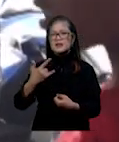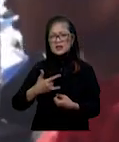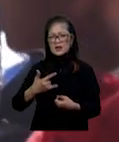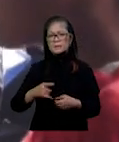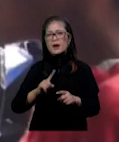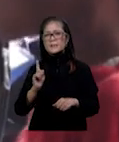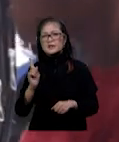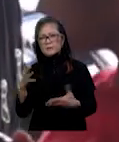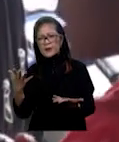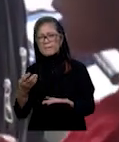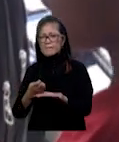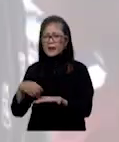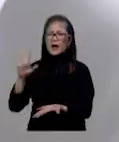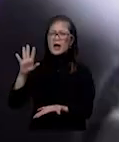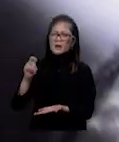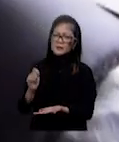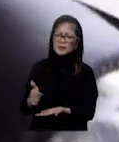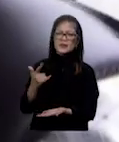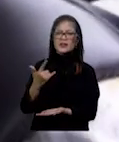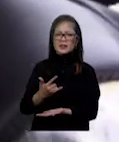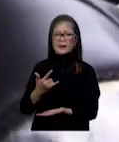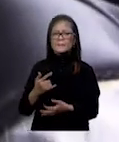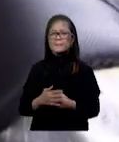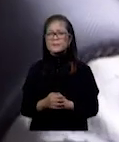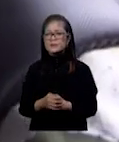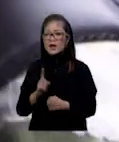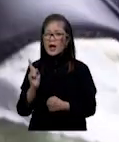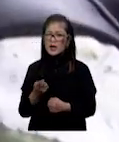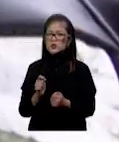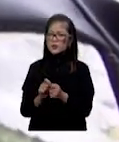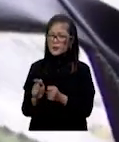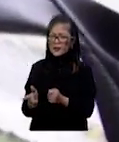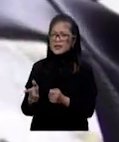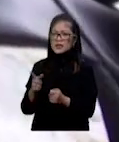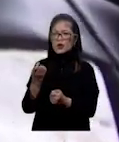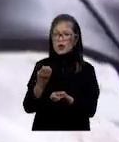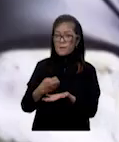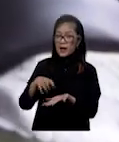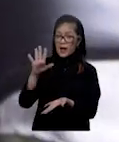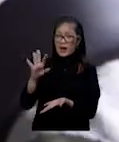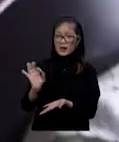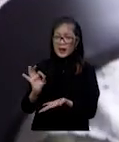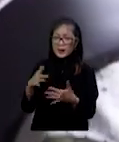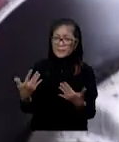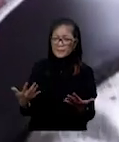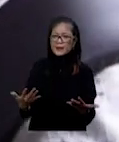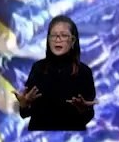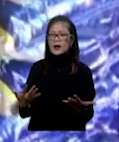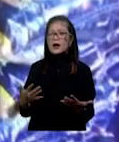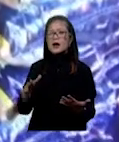keluarganya. Masih ada yang dibeli. Ya mahal. Ada mahal pun nggak ada, jadi gimana? Aku mau makan, anakku mau